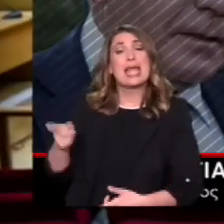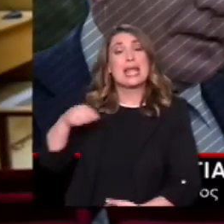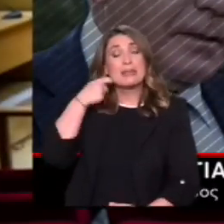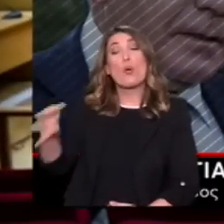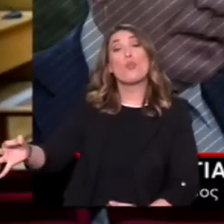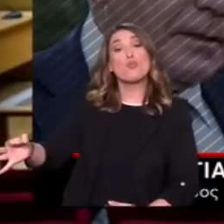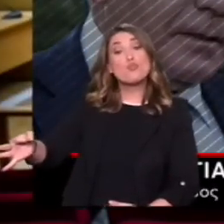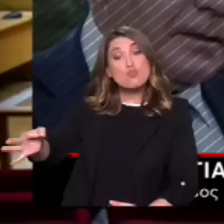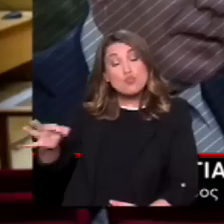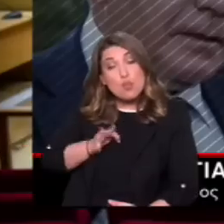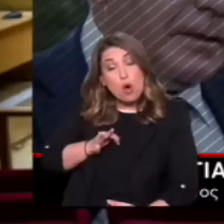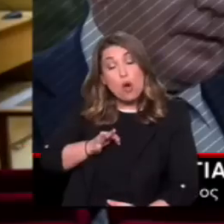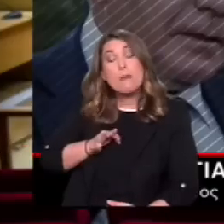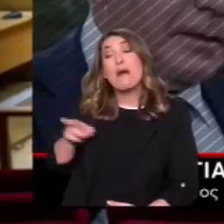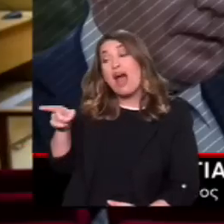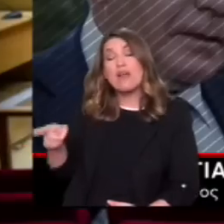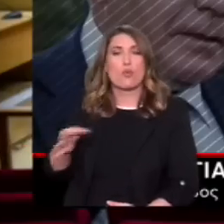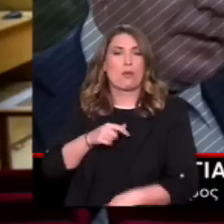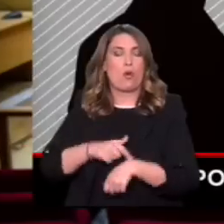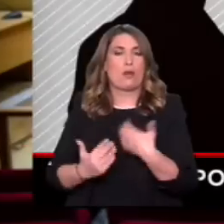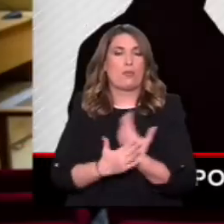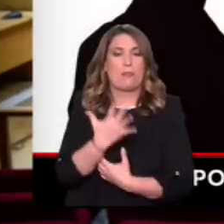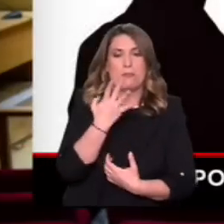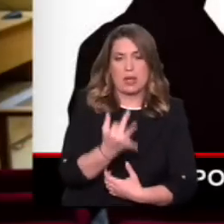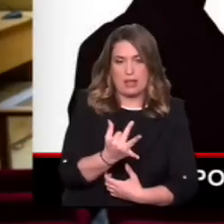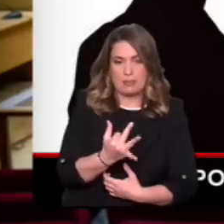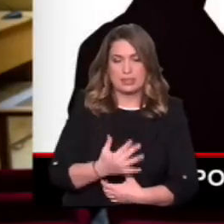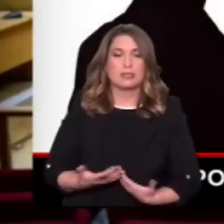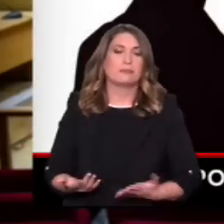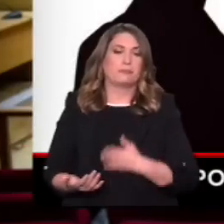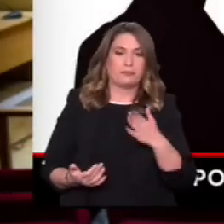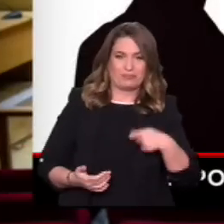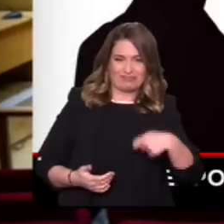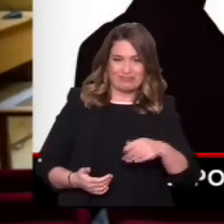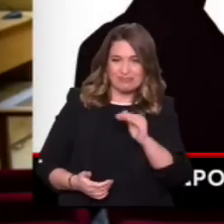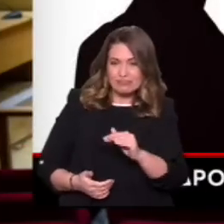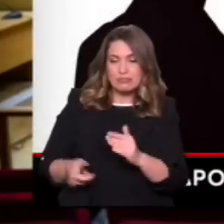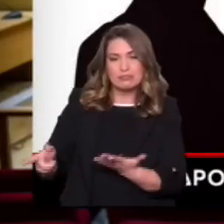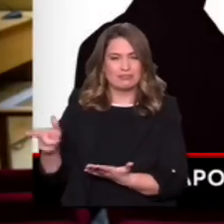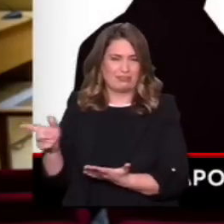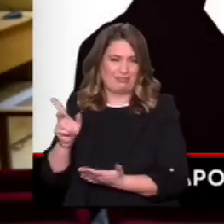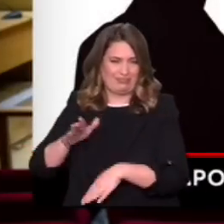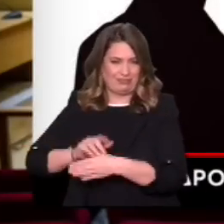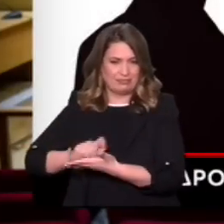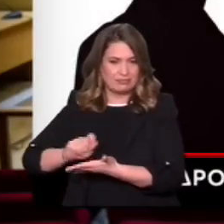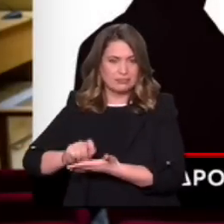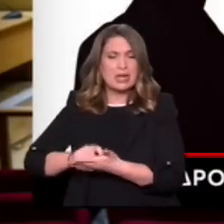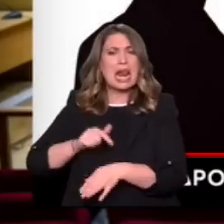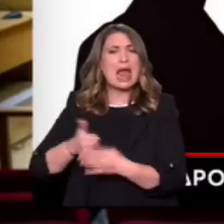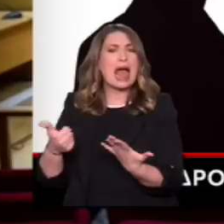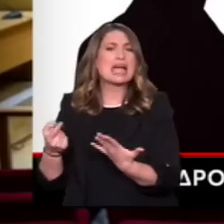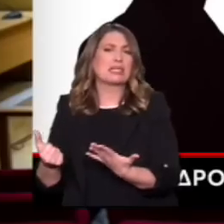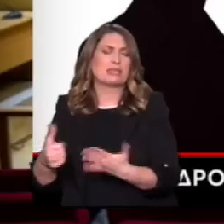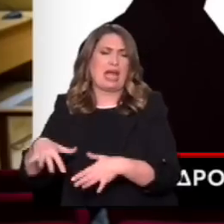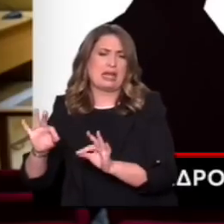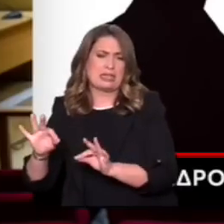ότι εκδήλωσε το επεισόδιο στις 5.30. Η κατηγορουμένη στη συμπληρωματική της απολογία λέει ότι το επεισόδιο ξεκίνησε στις 6.30.